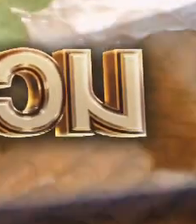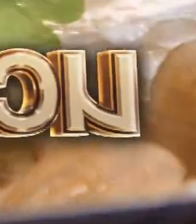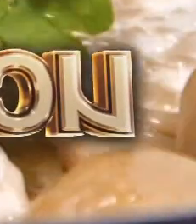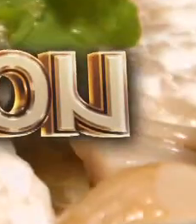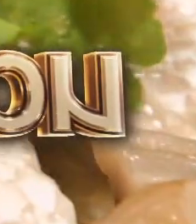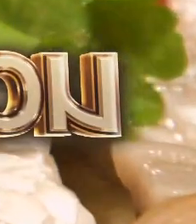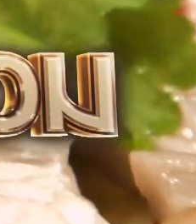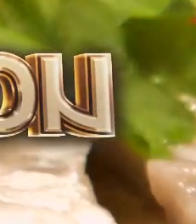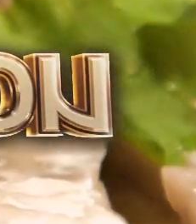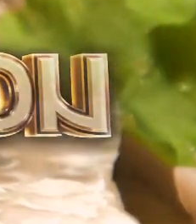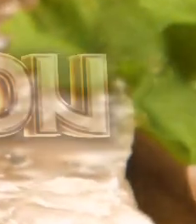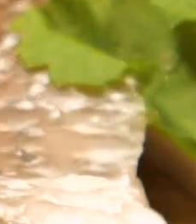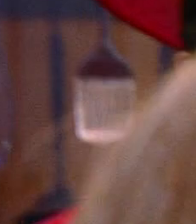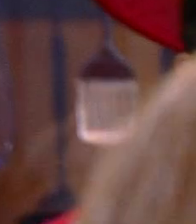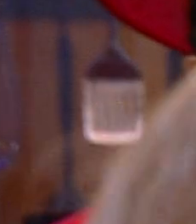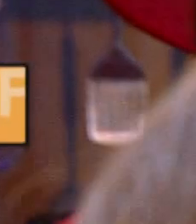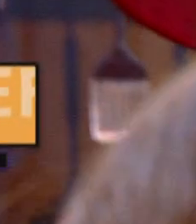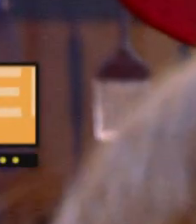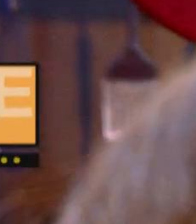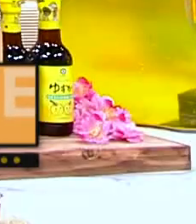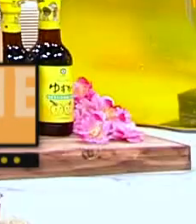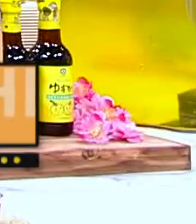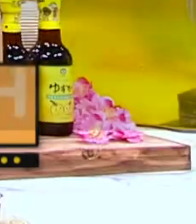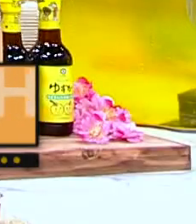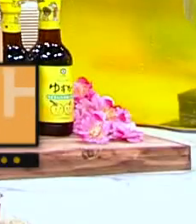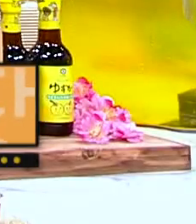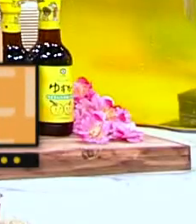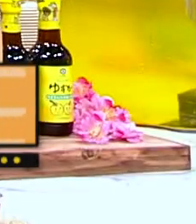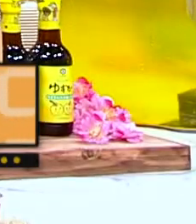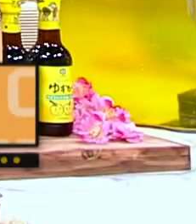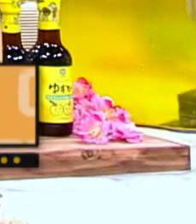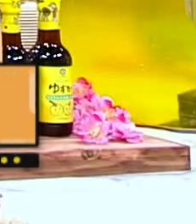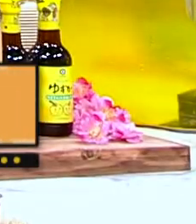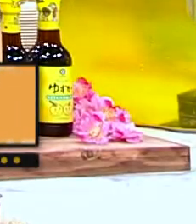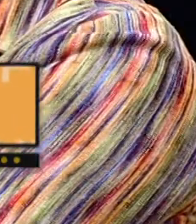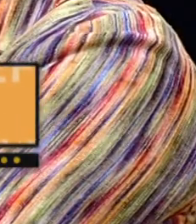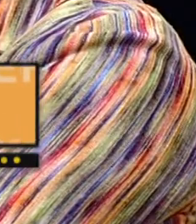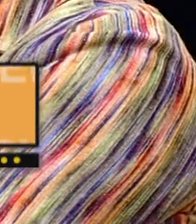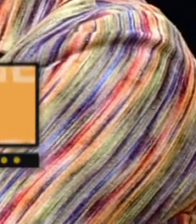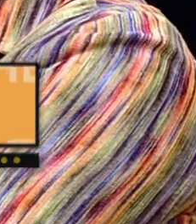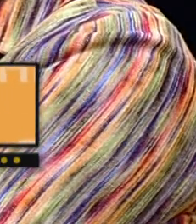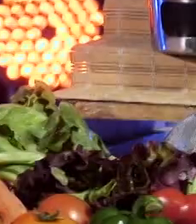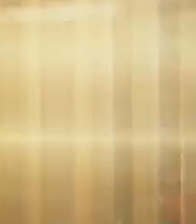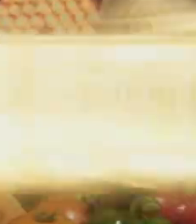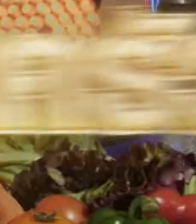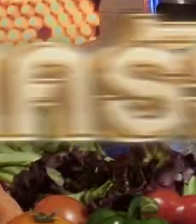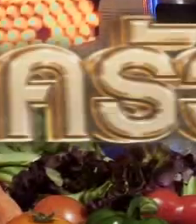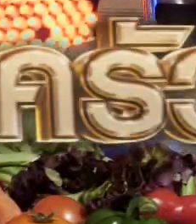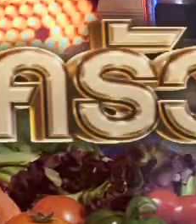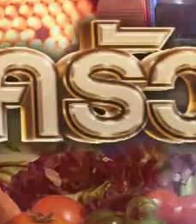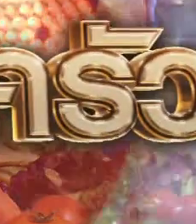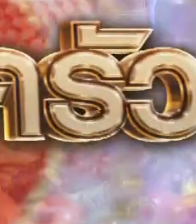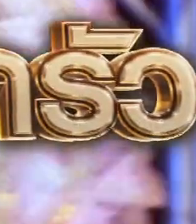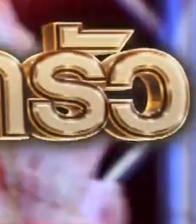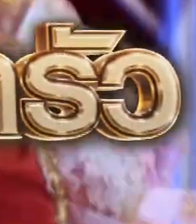า จริงๆเอาปลารวมกับเห็ดครับเพราะเห็ดเยอะกว่าปลาร้านอื่นปลาเยอะร้านผมปลาน้อย นะเฮ้ยนี่มันจริงป่ะวะเนี่ย การแต่งตัว